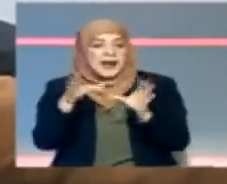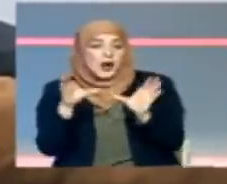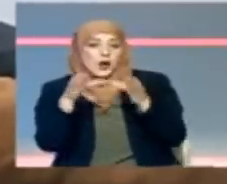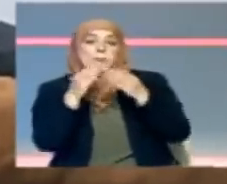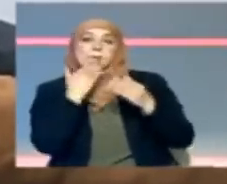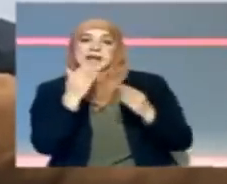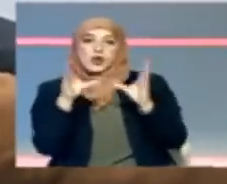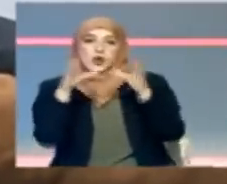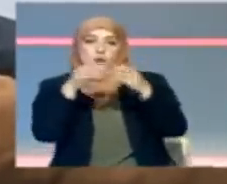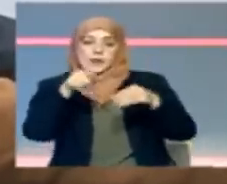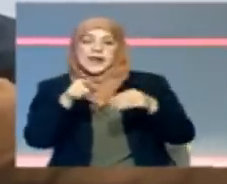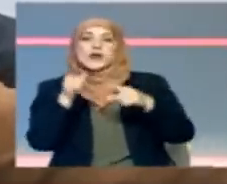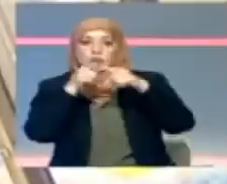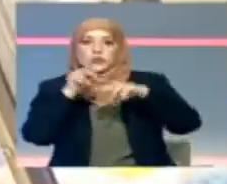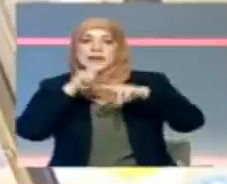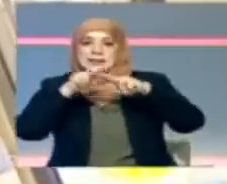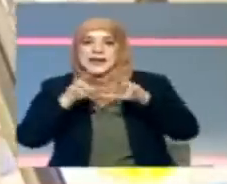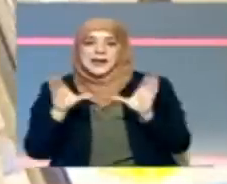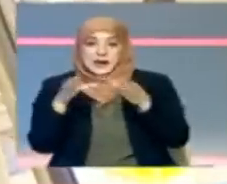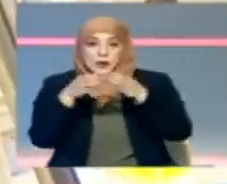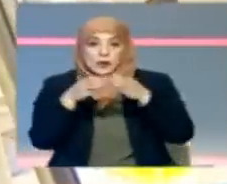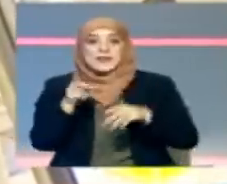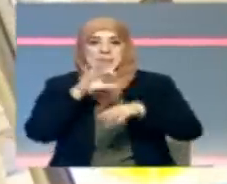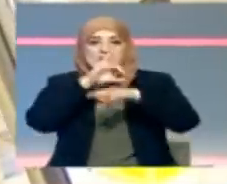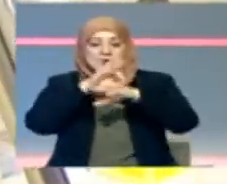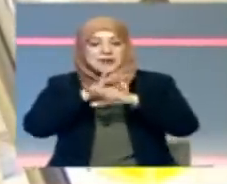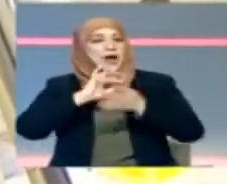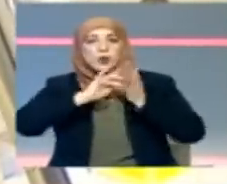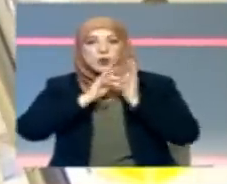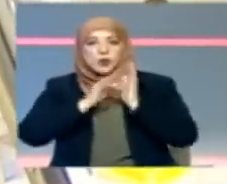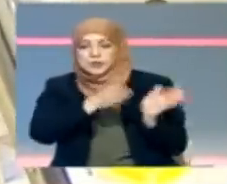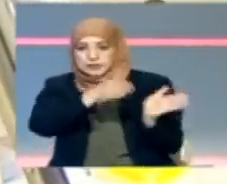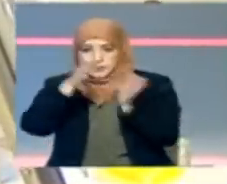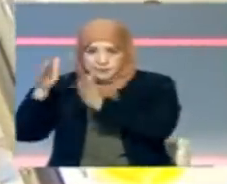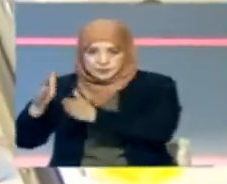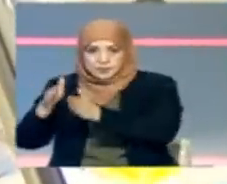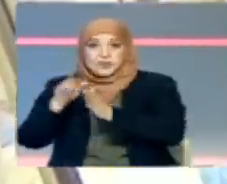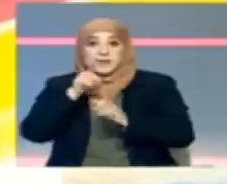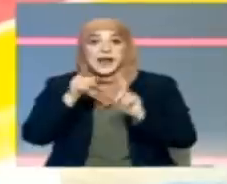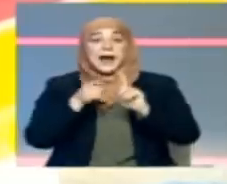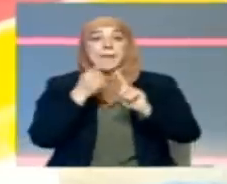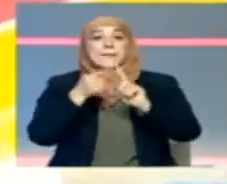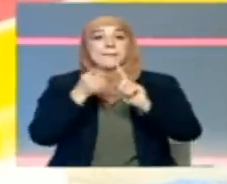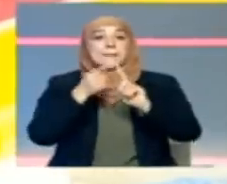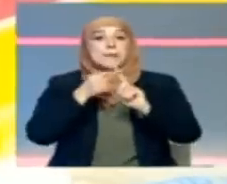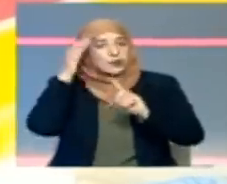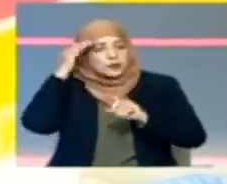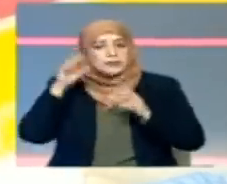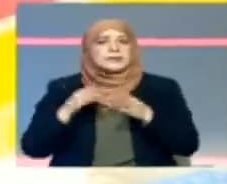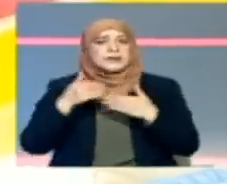وعلى تطوير قطاع الصحة بإذن الله. ووفق المختصين فتكمن أهمية التعرف على